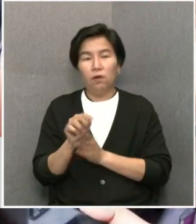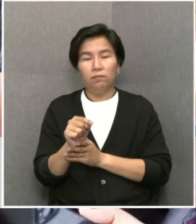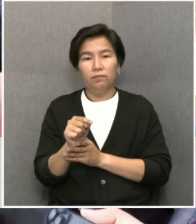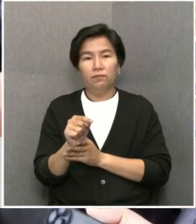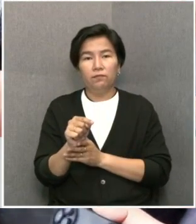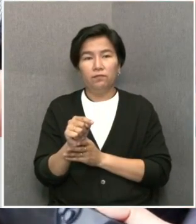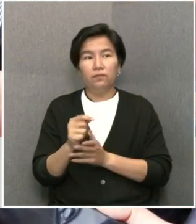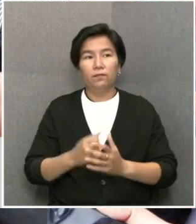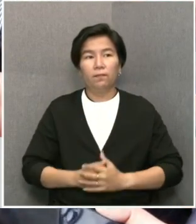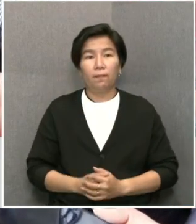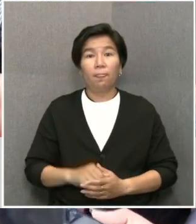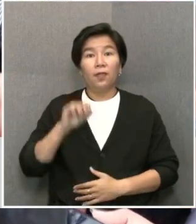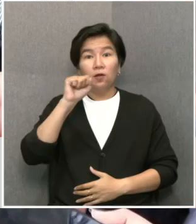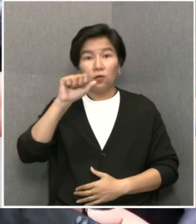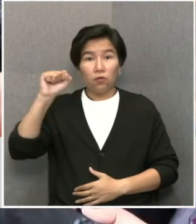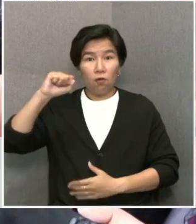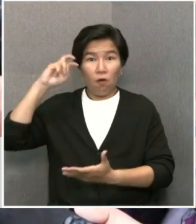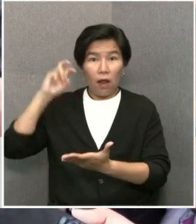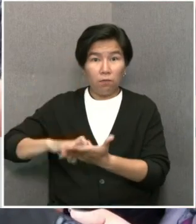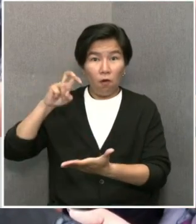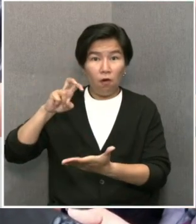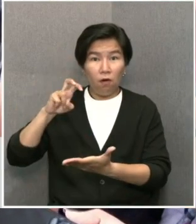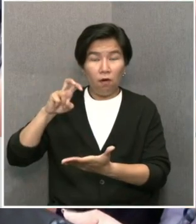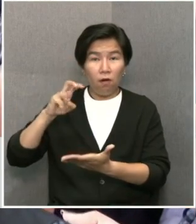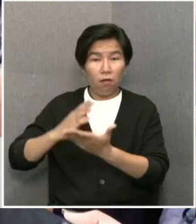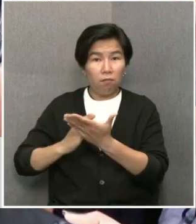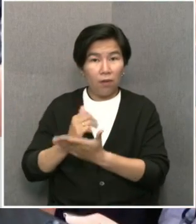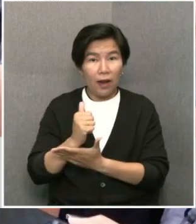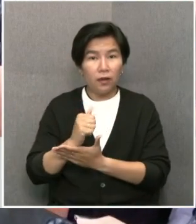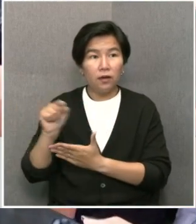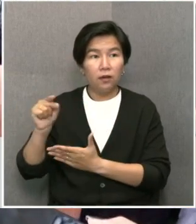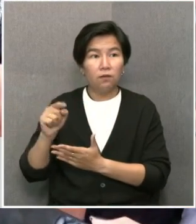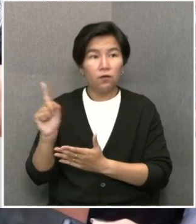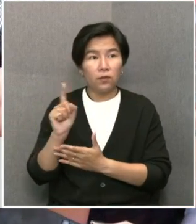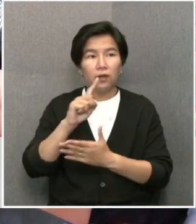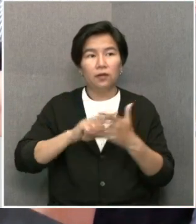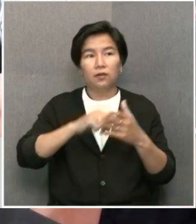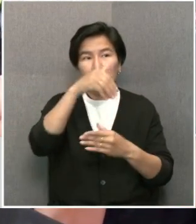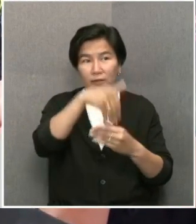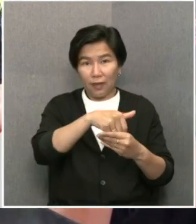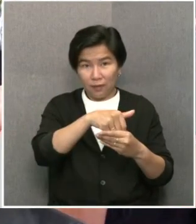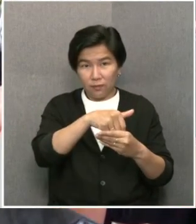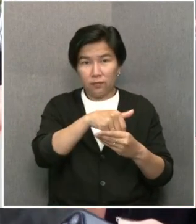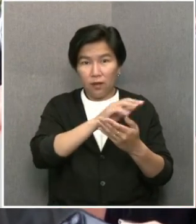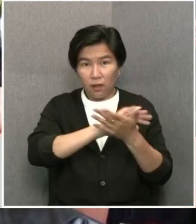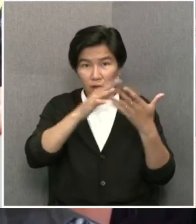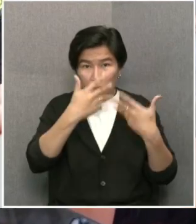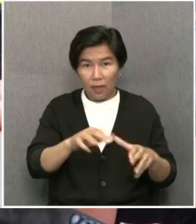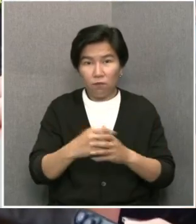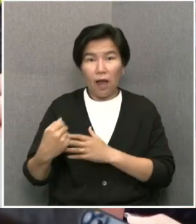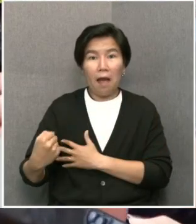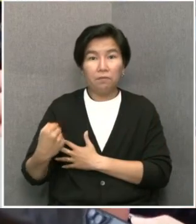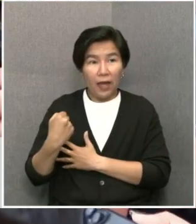สถานภาพวันไหนฮะวันรับรองหรือวันถวายสัเอ่อสสมีสถานภาพในวันเลือกตั้งหมายความว่าอำนาจฮะ